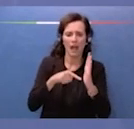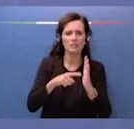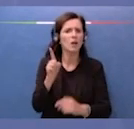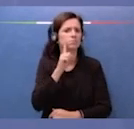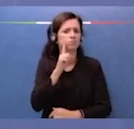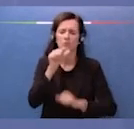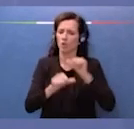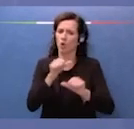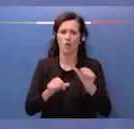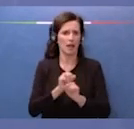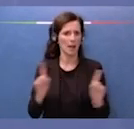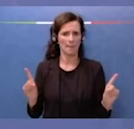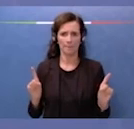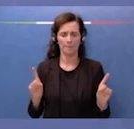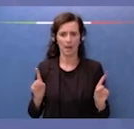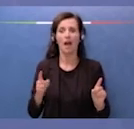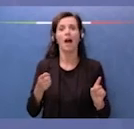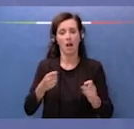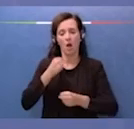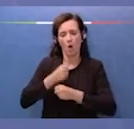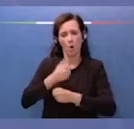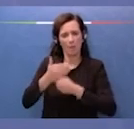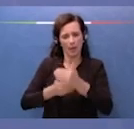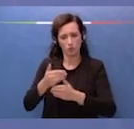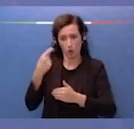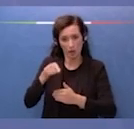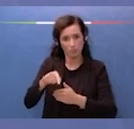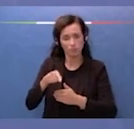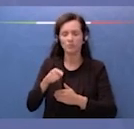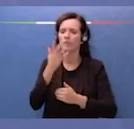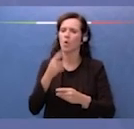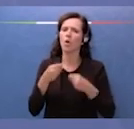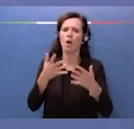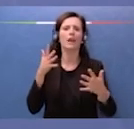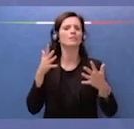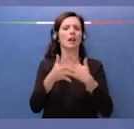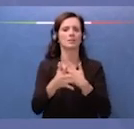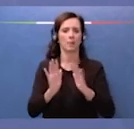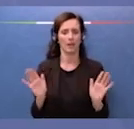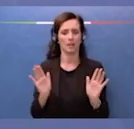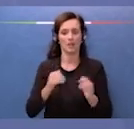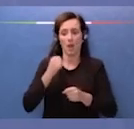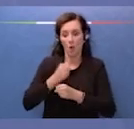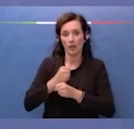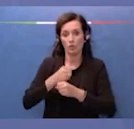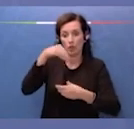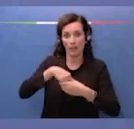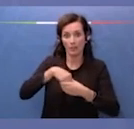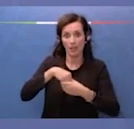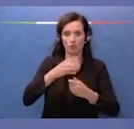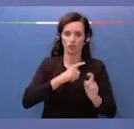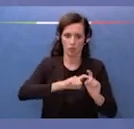quindi è un'operazione fondamentalmente di trasparenza un'operazione che ha un contenuto statistico molto